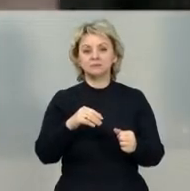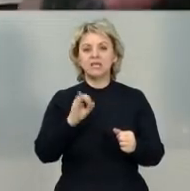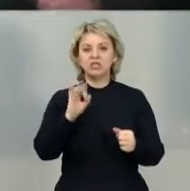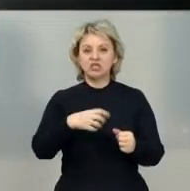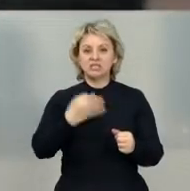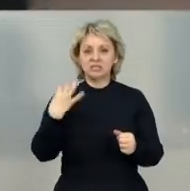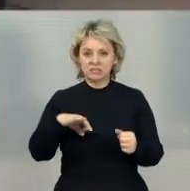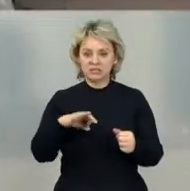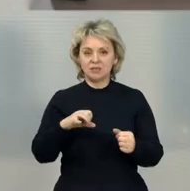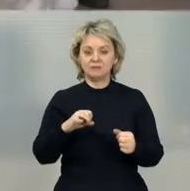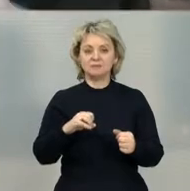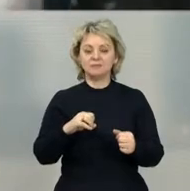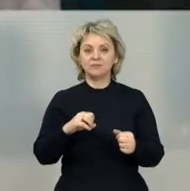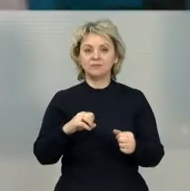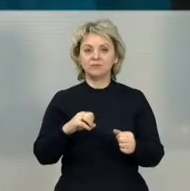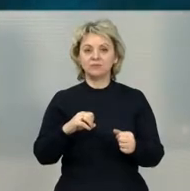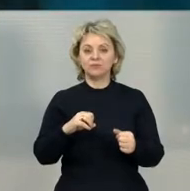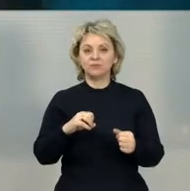и Сына